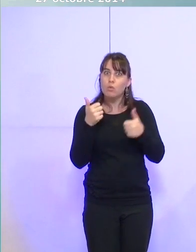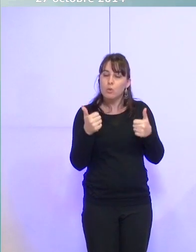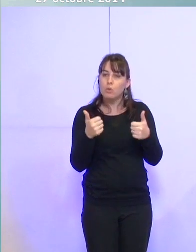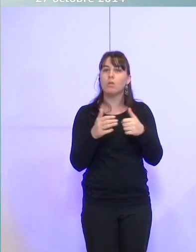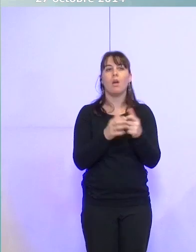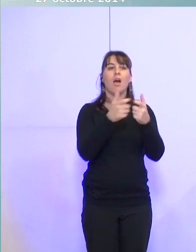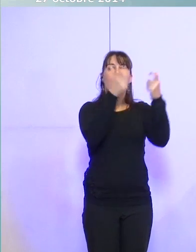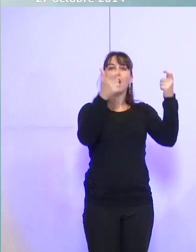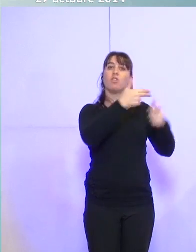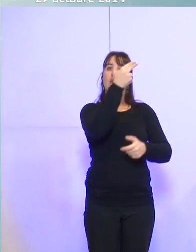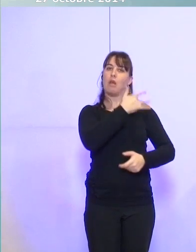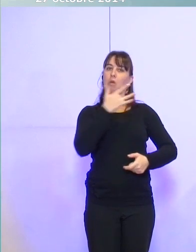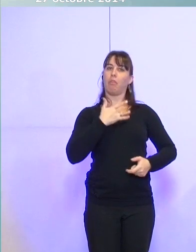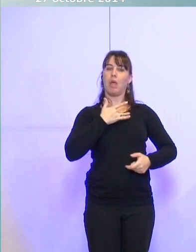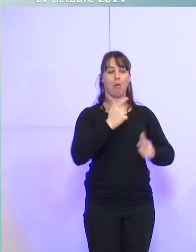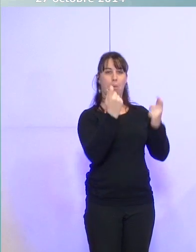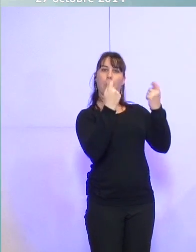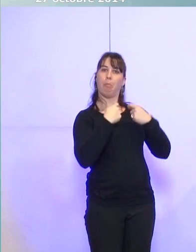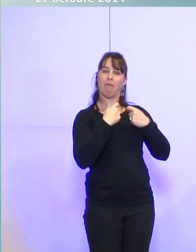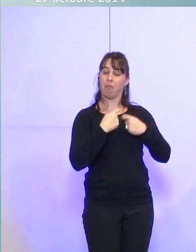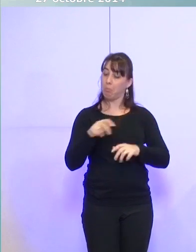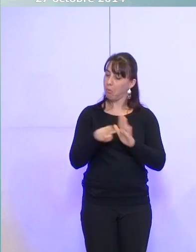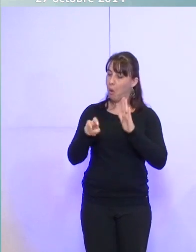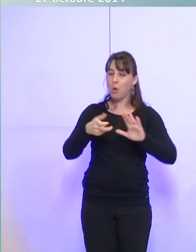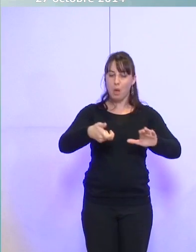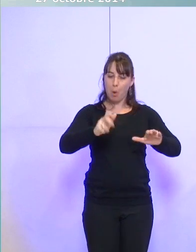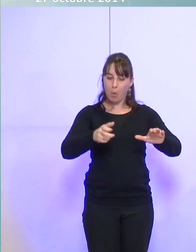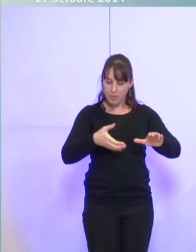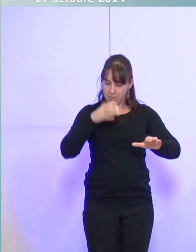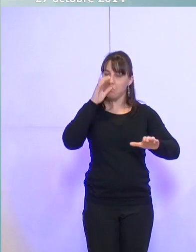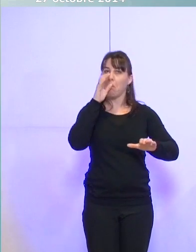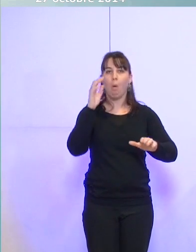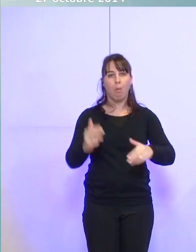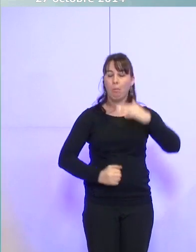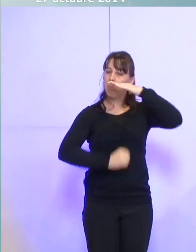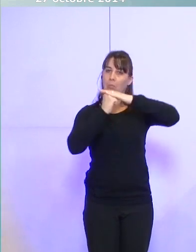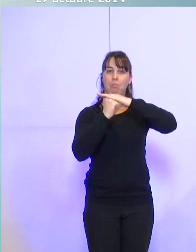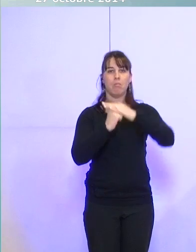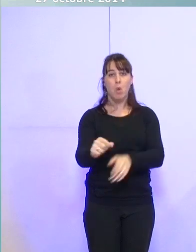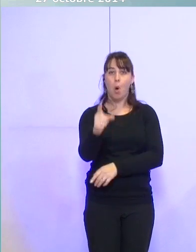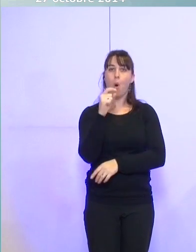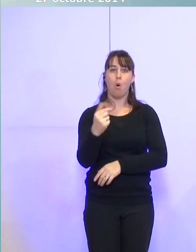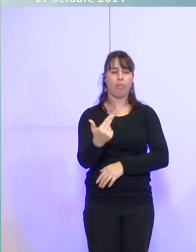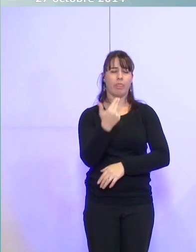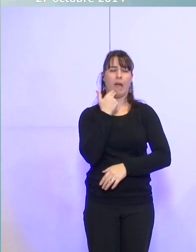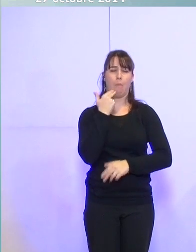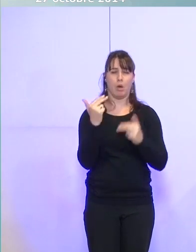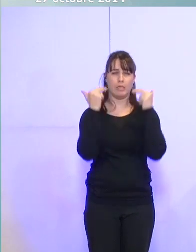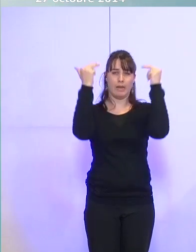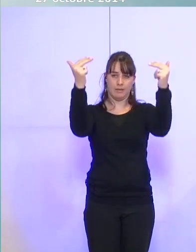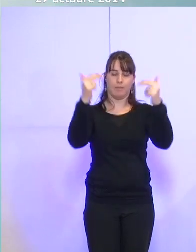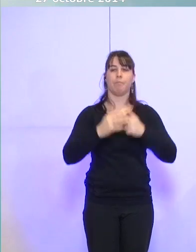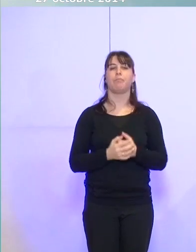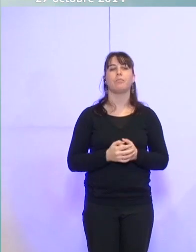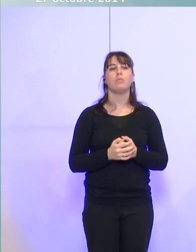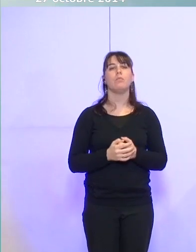de santé classe d'ailleurs la qualité de l'eau au robinet des Grenoblois au plus haut, avec la mention « eau de très bonne qualité ». Précisons